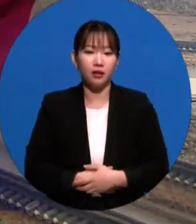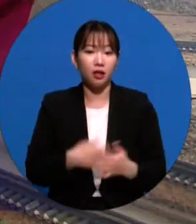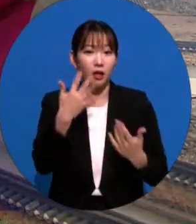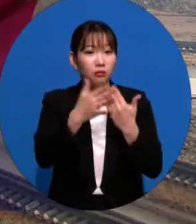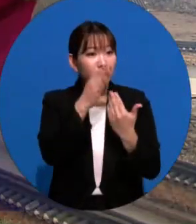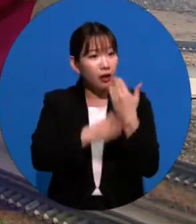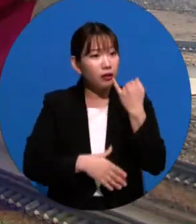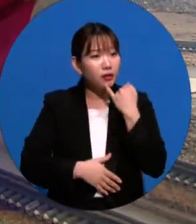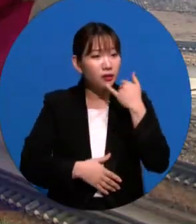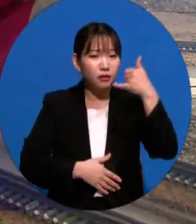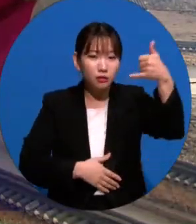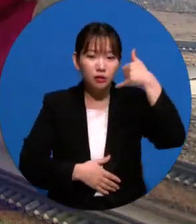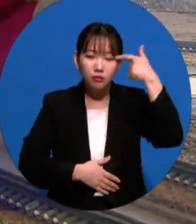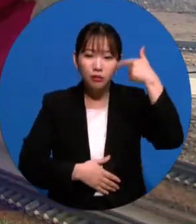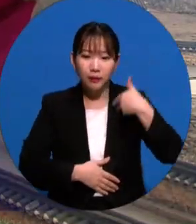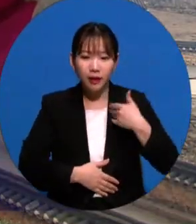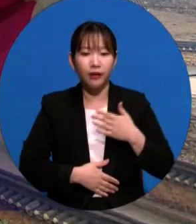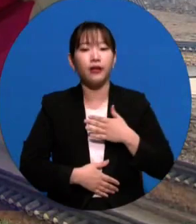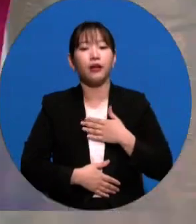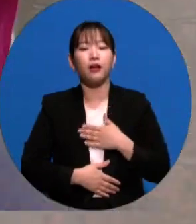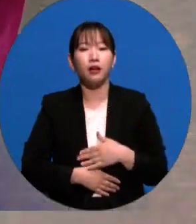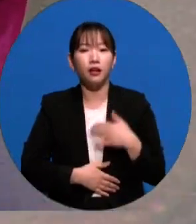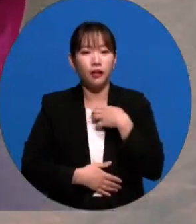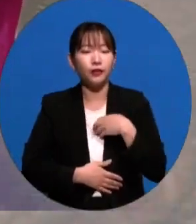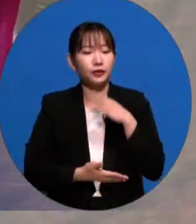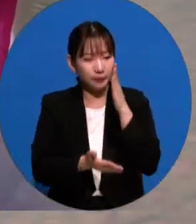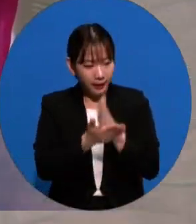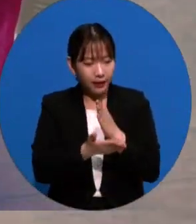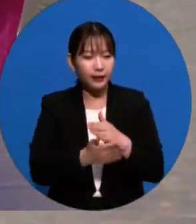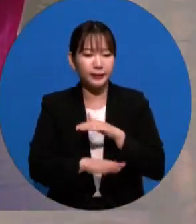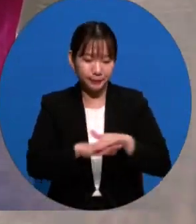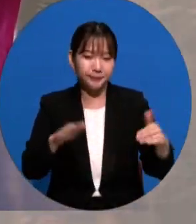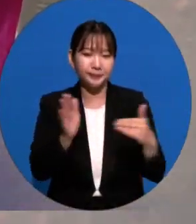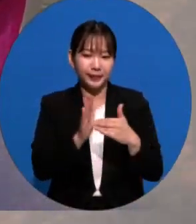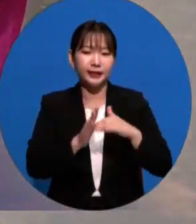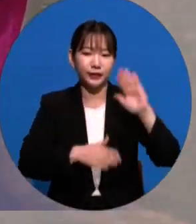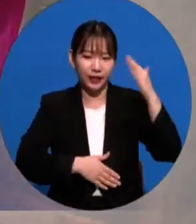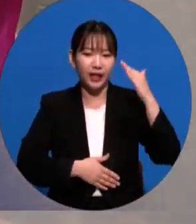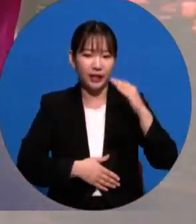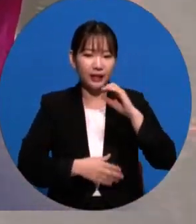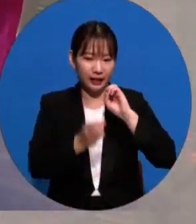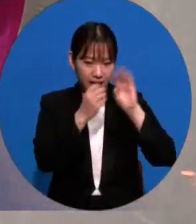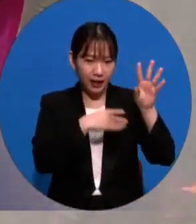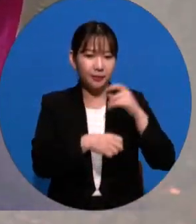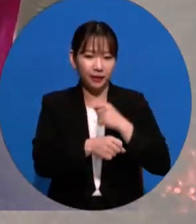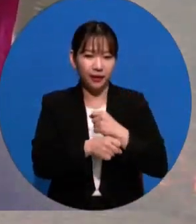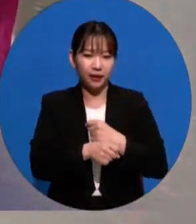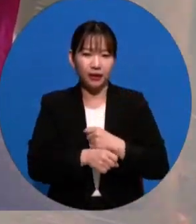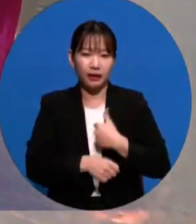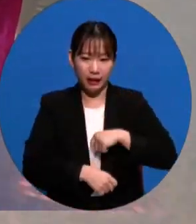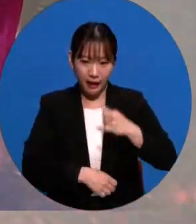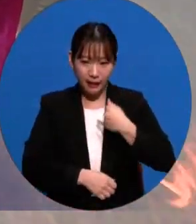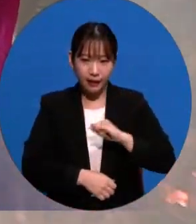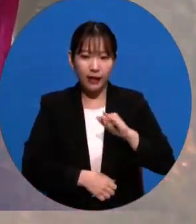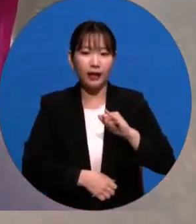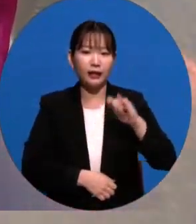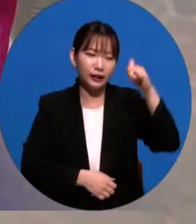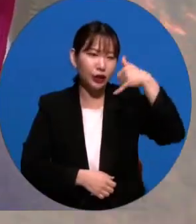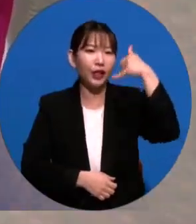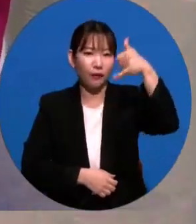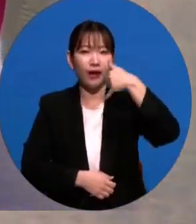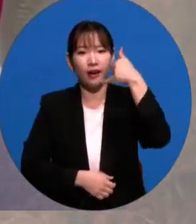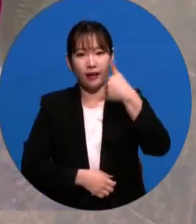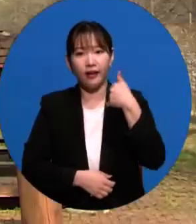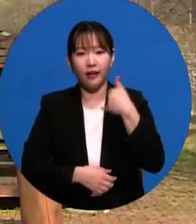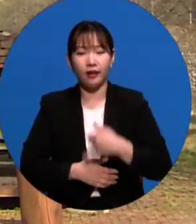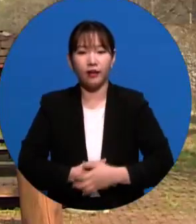불났는지 괜찮으냐고 물어보고 걱정 마라 다 이제 해결됐다 내야 그랬어. 아이들한테